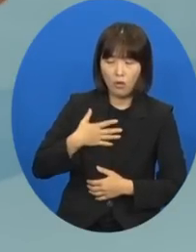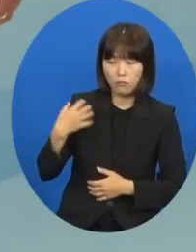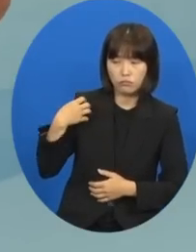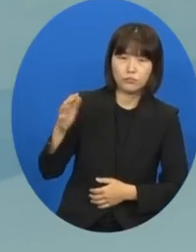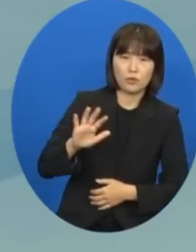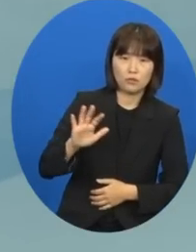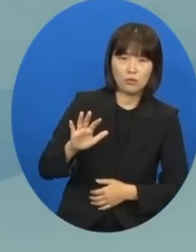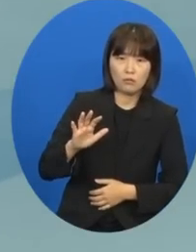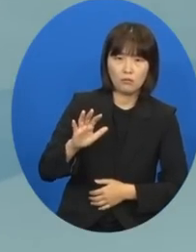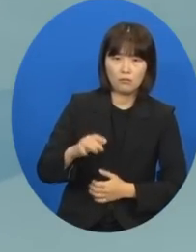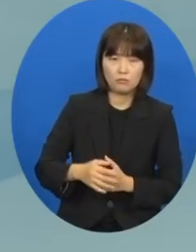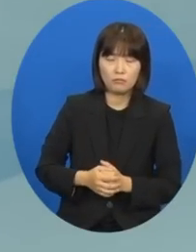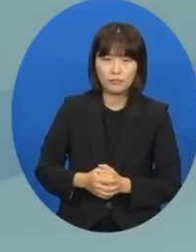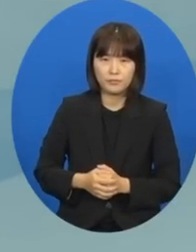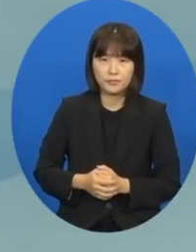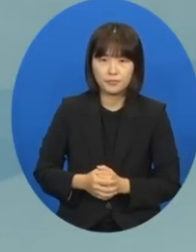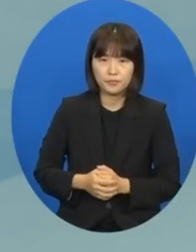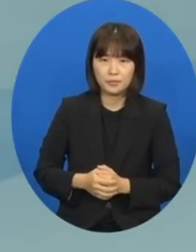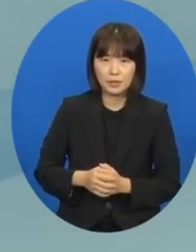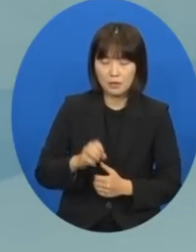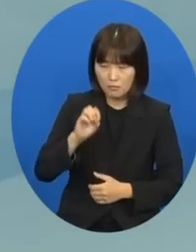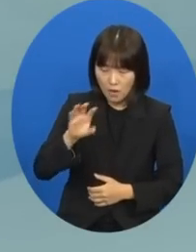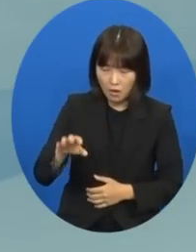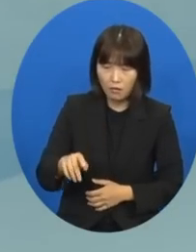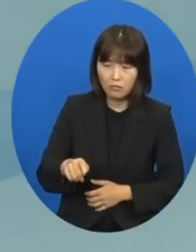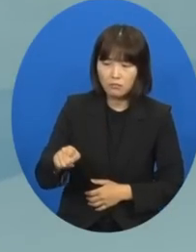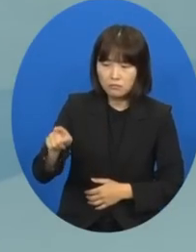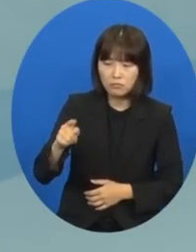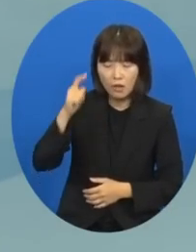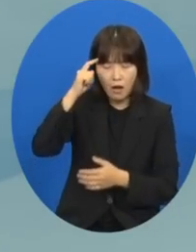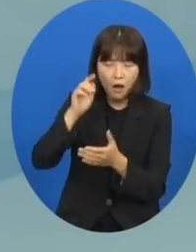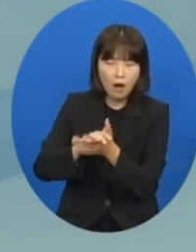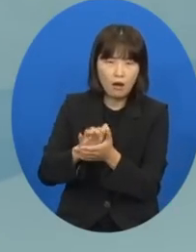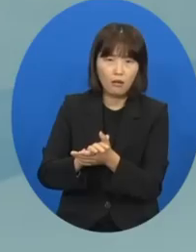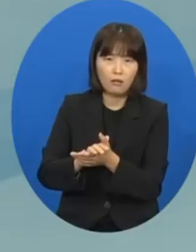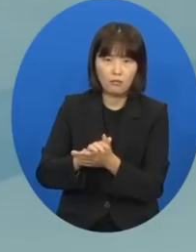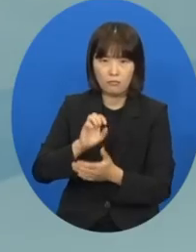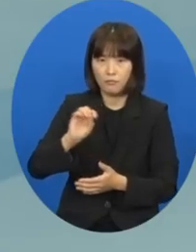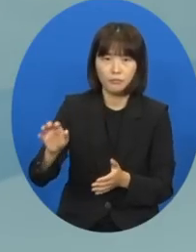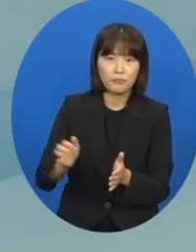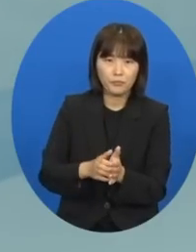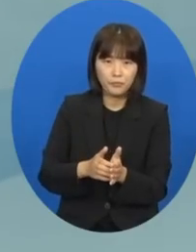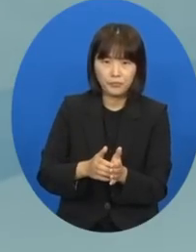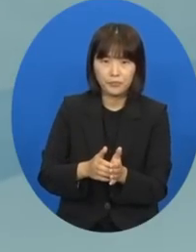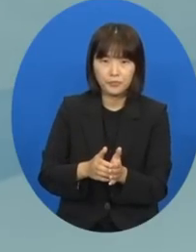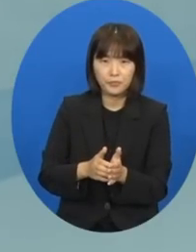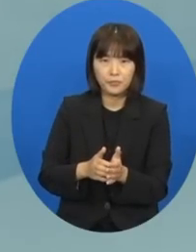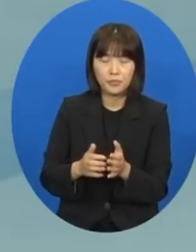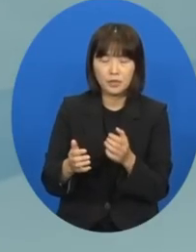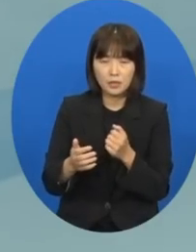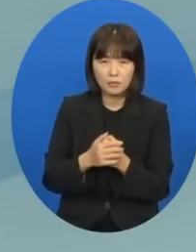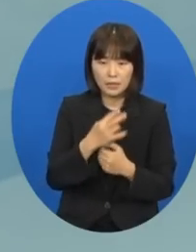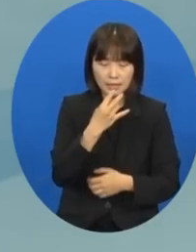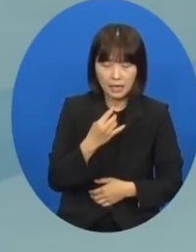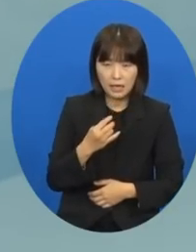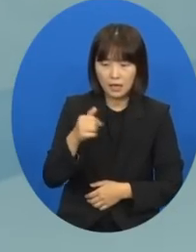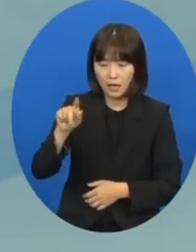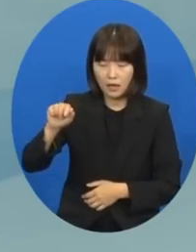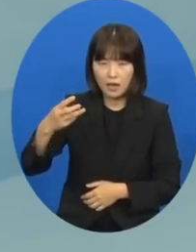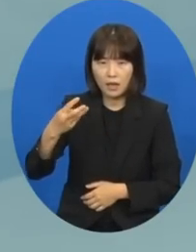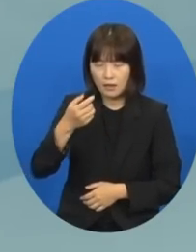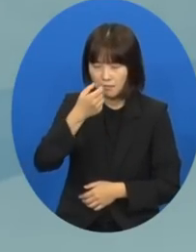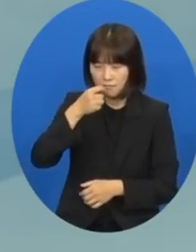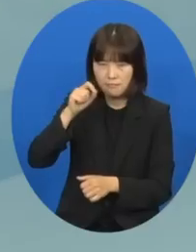나는 그냥 잤을 뿐이다. 이렇게 막 하면서 당신이 알아서 하라는 거예요. 그래가지고 사례가 하갈을 학대를 하죠. 그리고